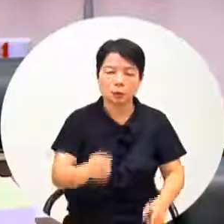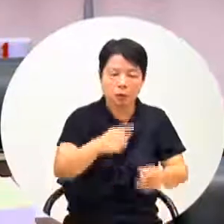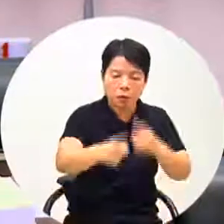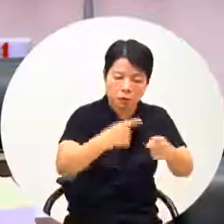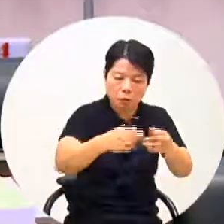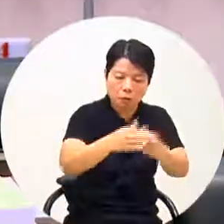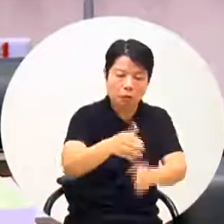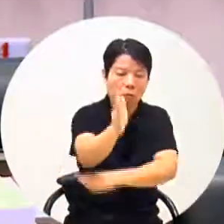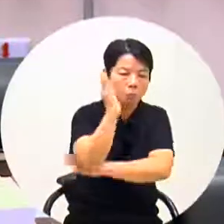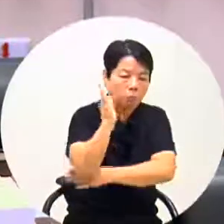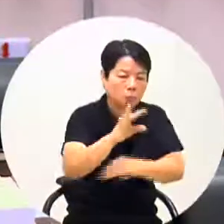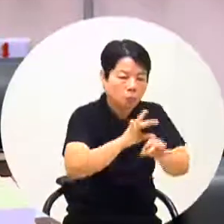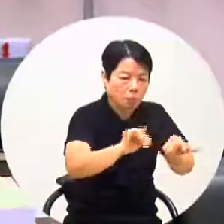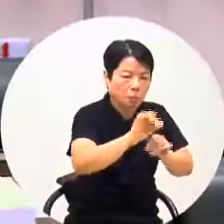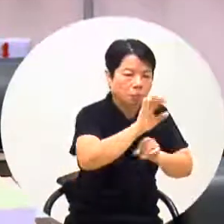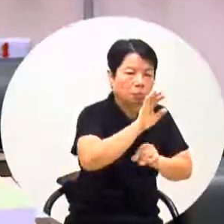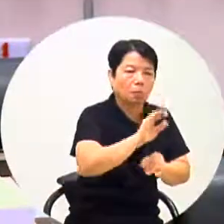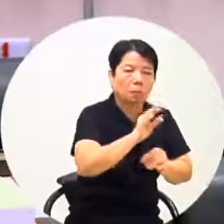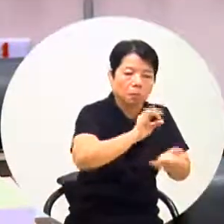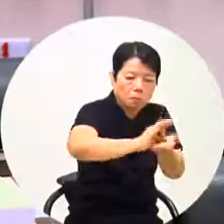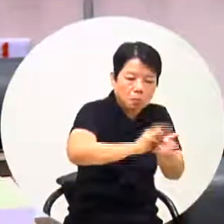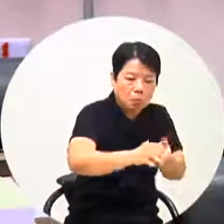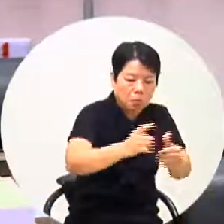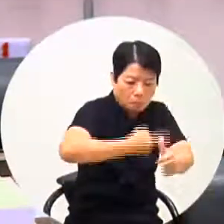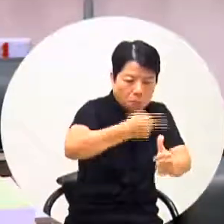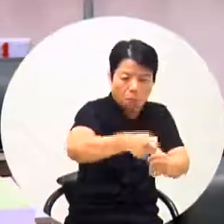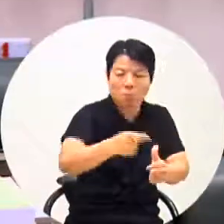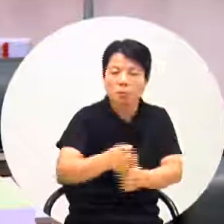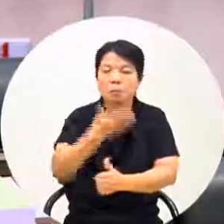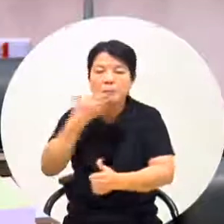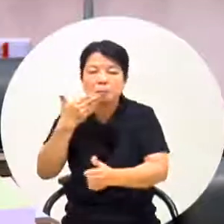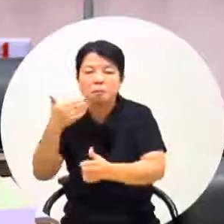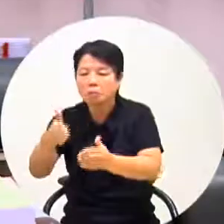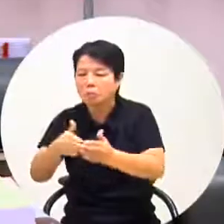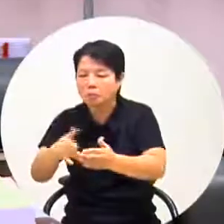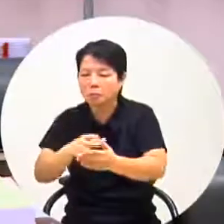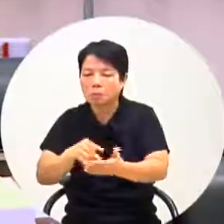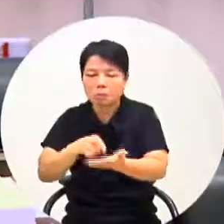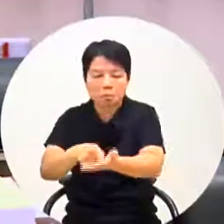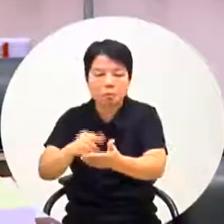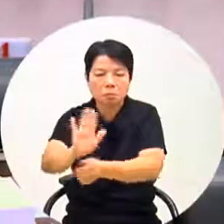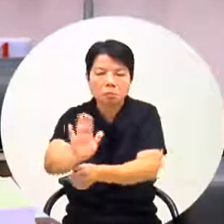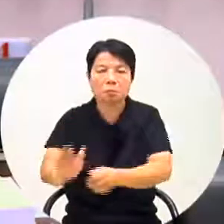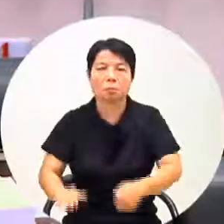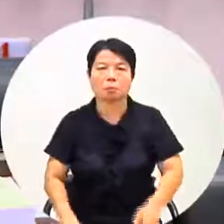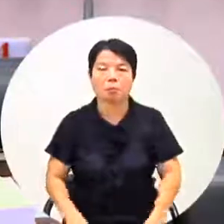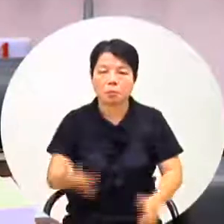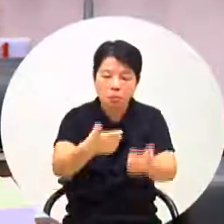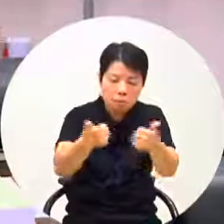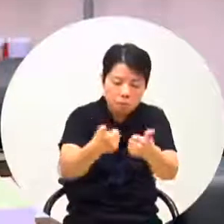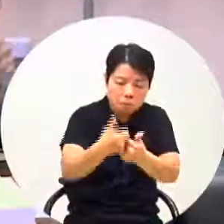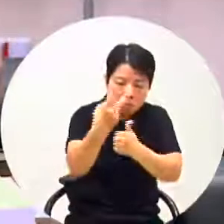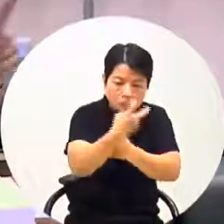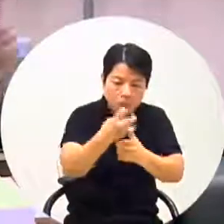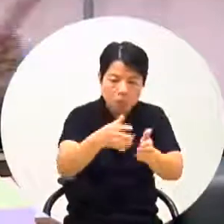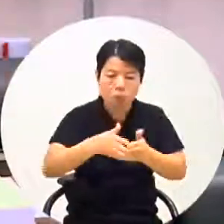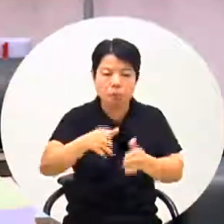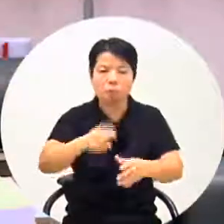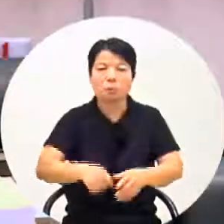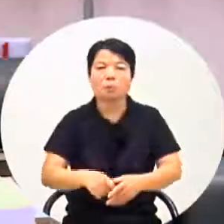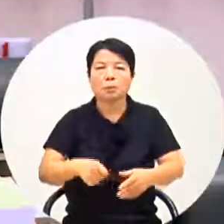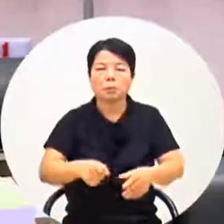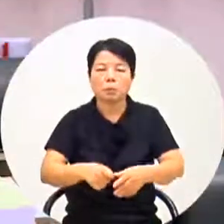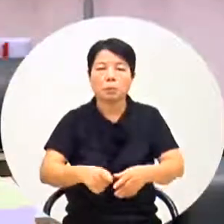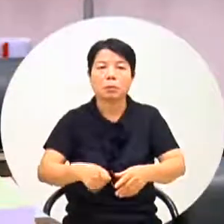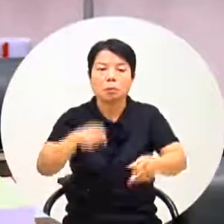啊，把私人的土地限缩到最小。局长，这个给你一个建议哦。开会，他们说检讨，因为这个公务局没有办法